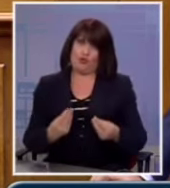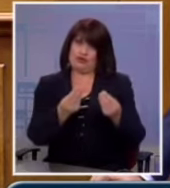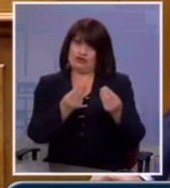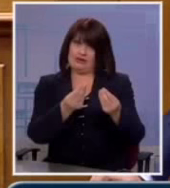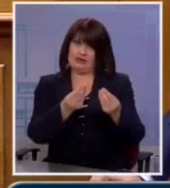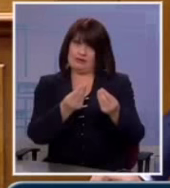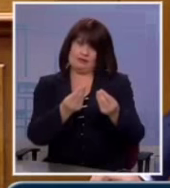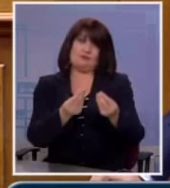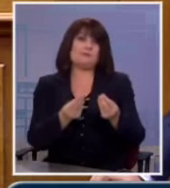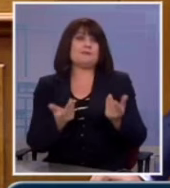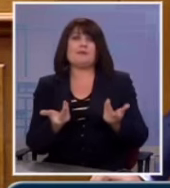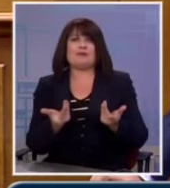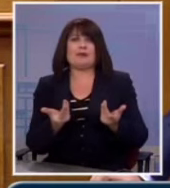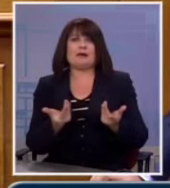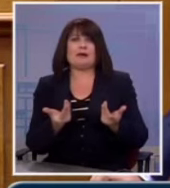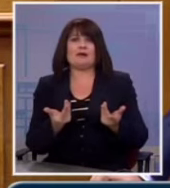ως νέας